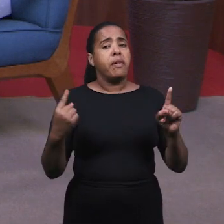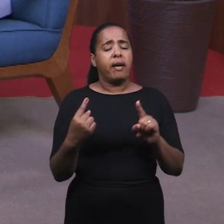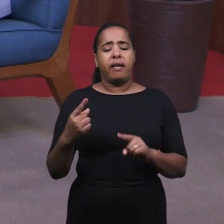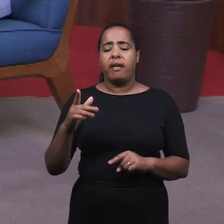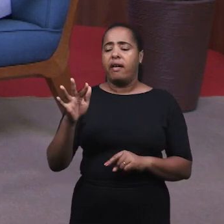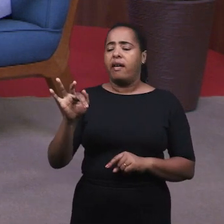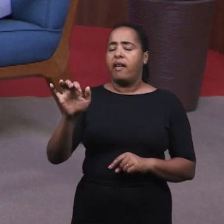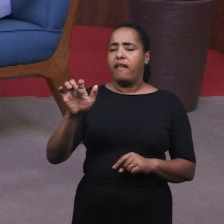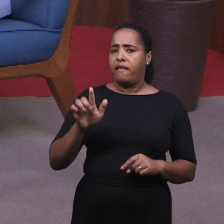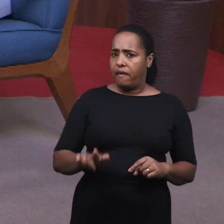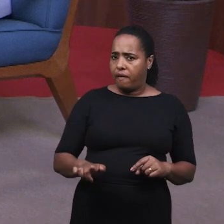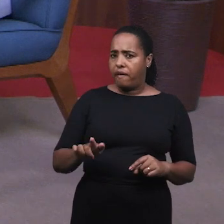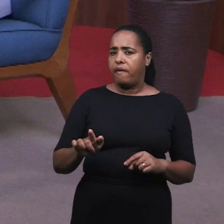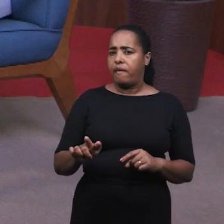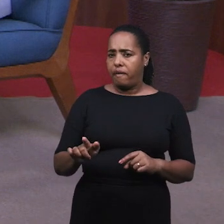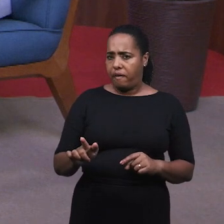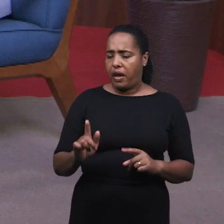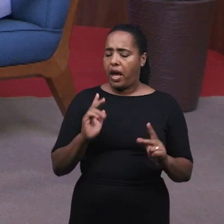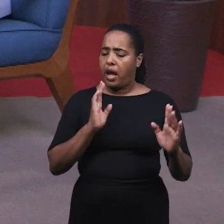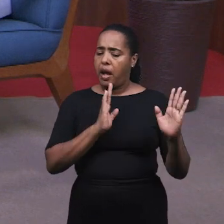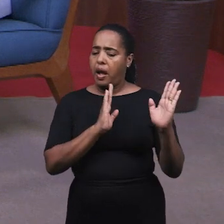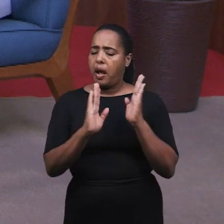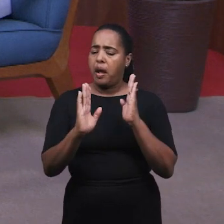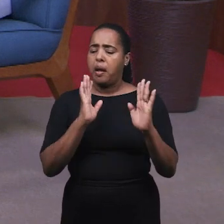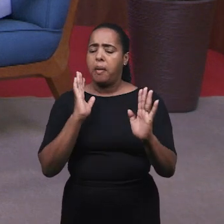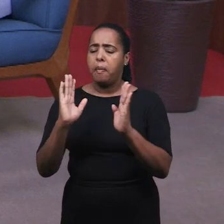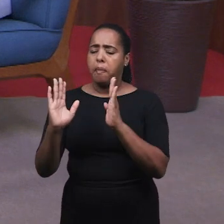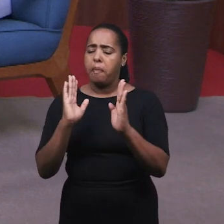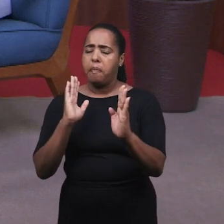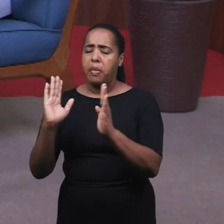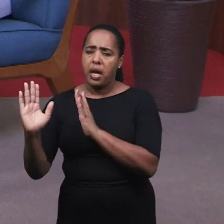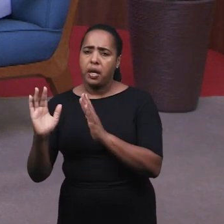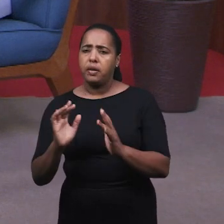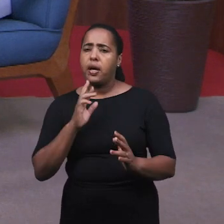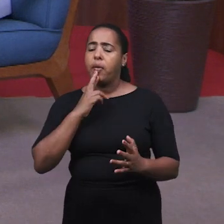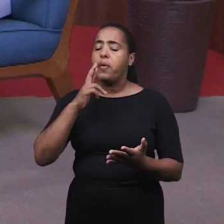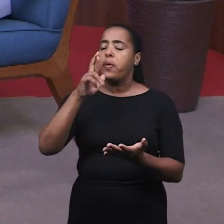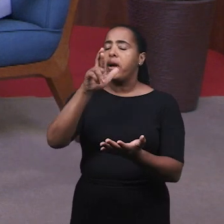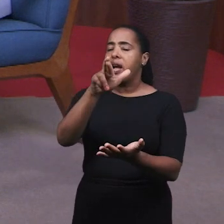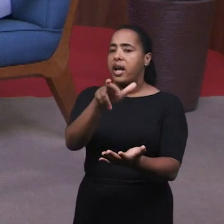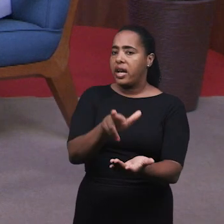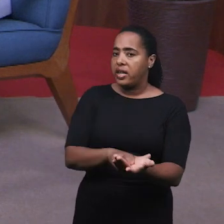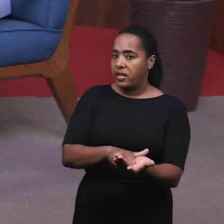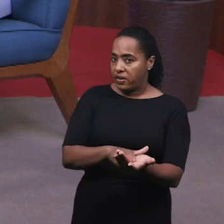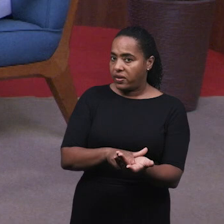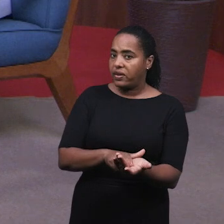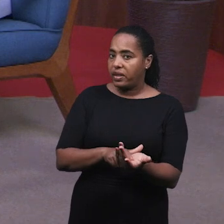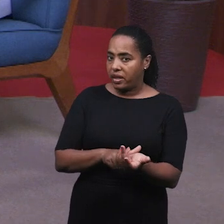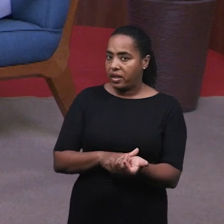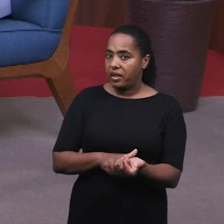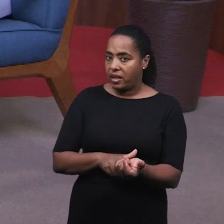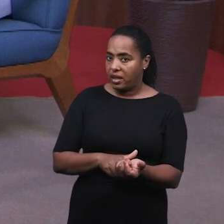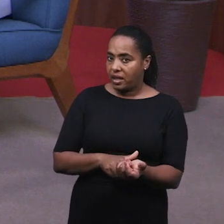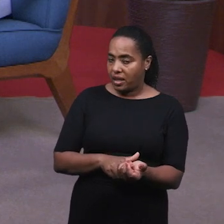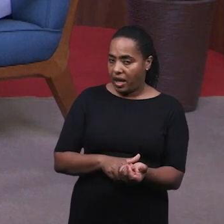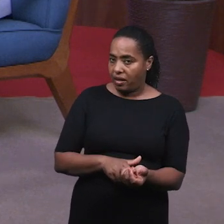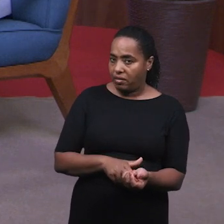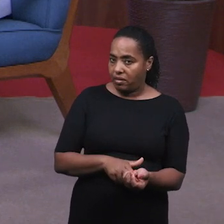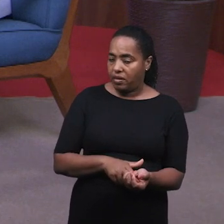dans certains moments, c'est la raison de son